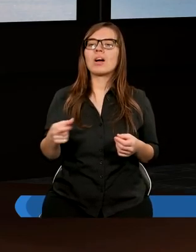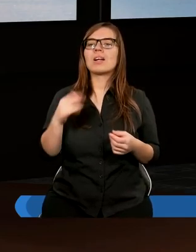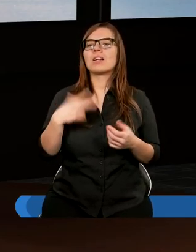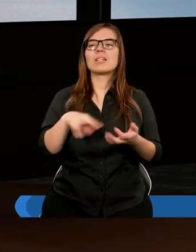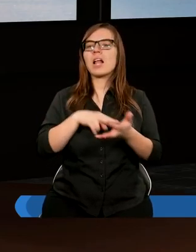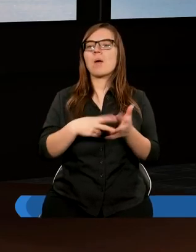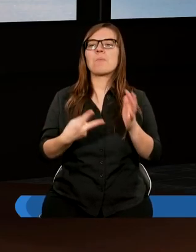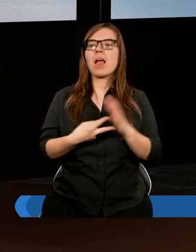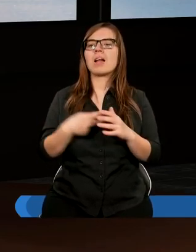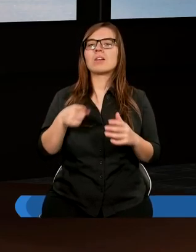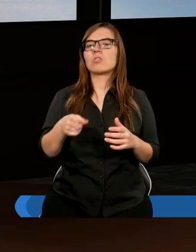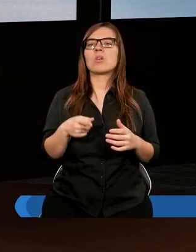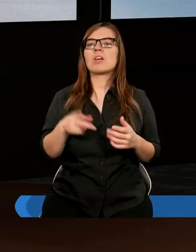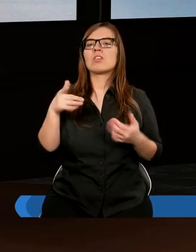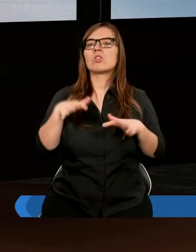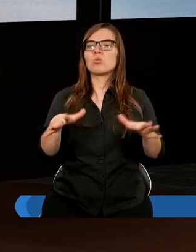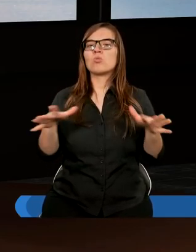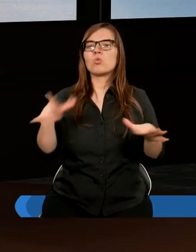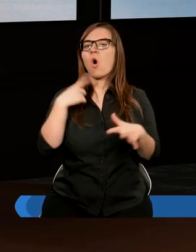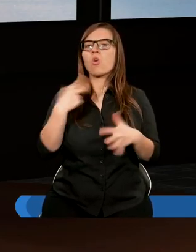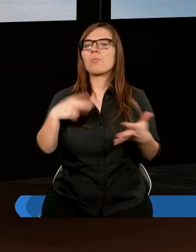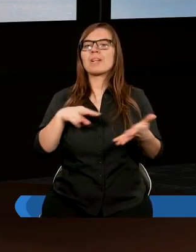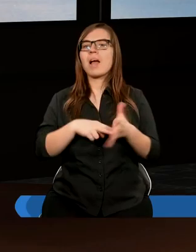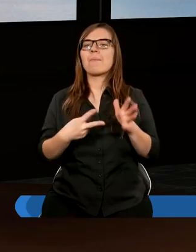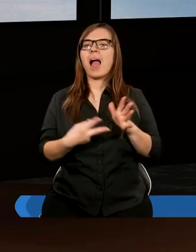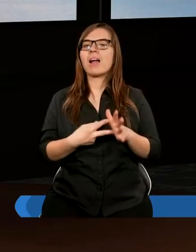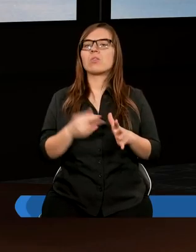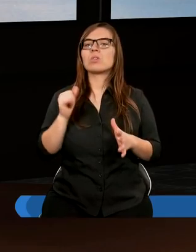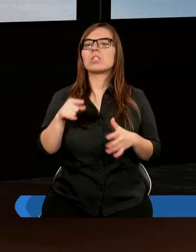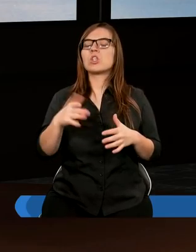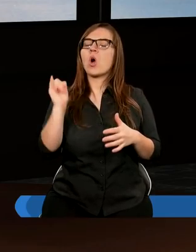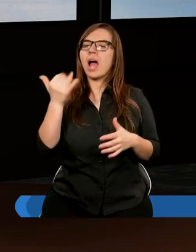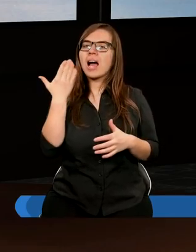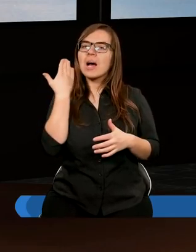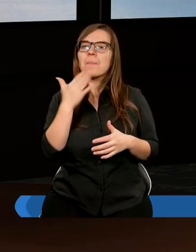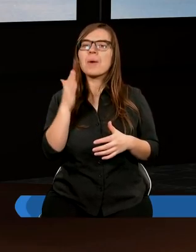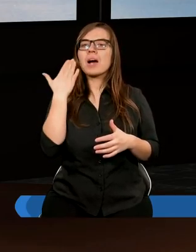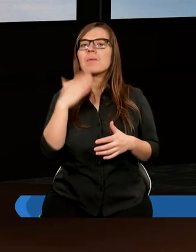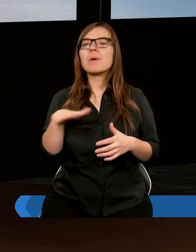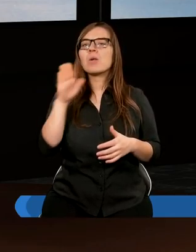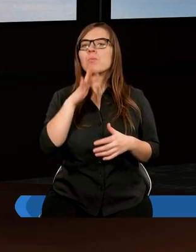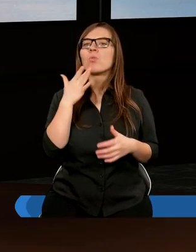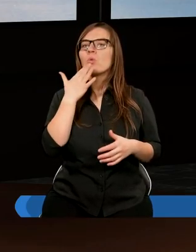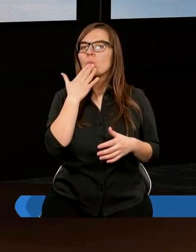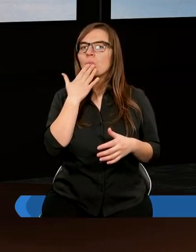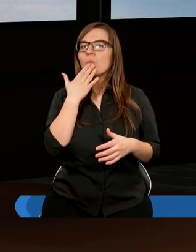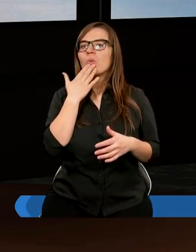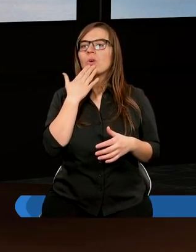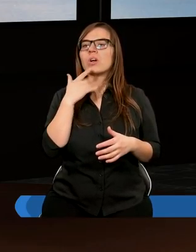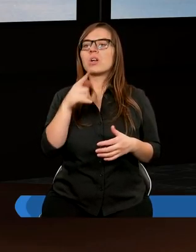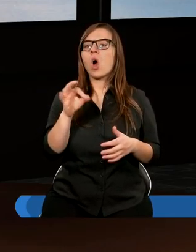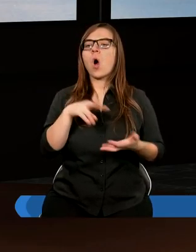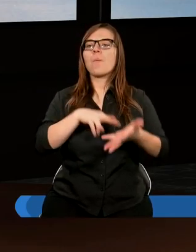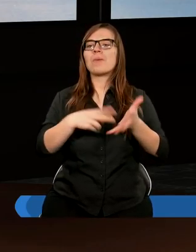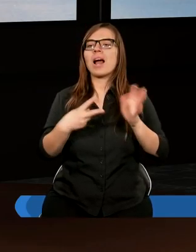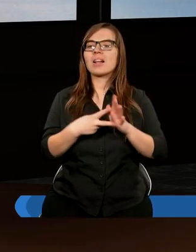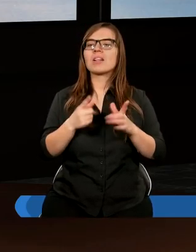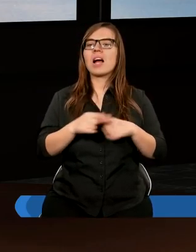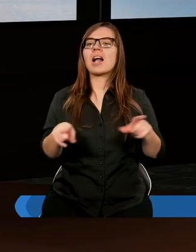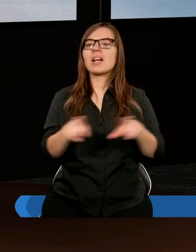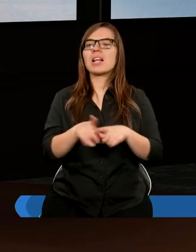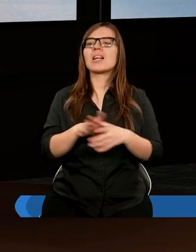Nie planujemy. Wiele osób nie planuje. I tu jak bardzo Bóg mówi o planowaniu, ale